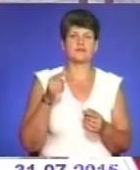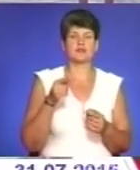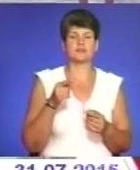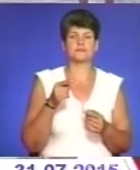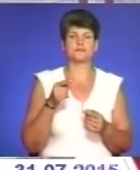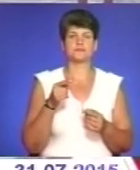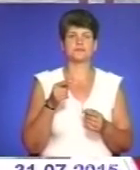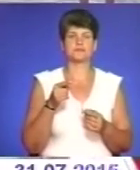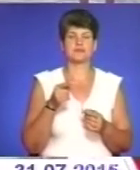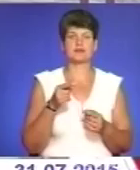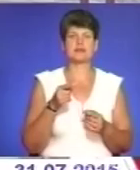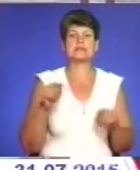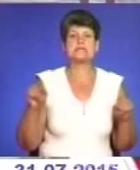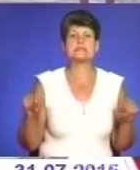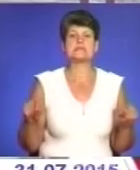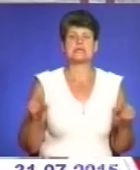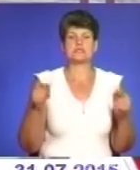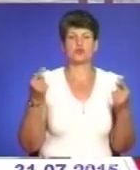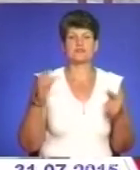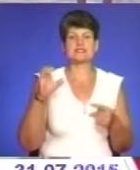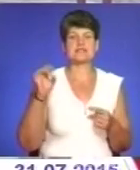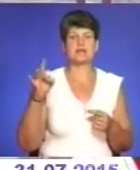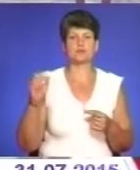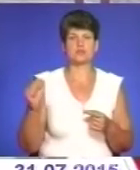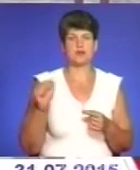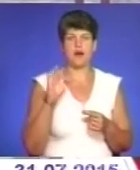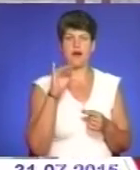можна сказати, засновник сербської азбуки.